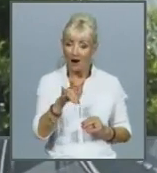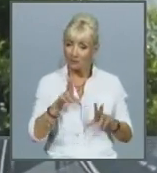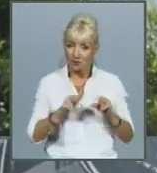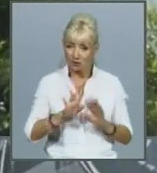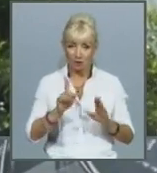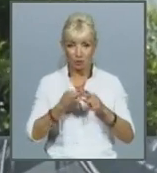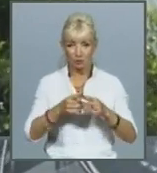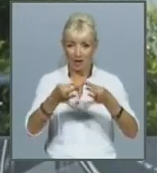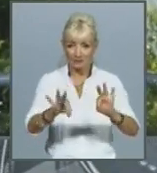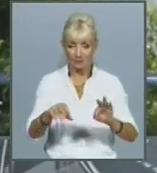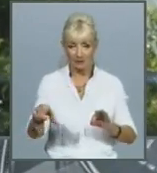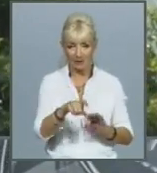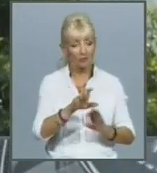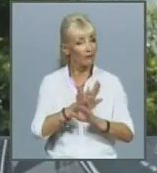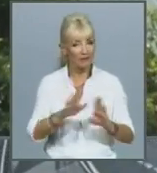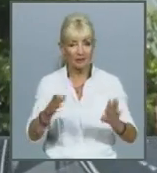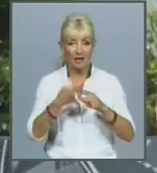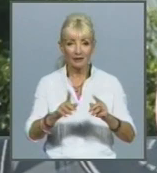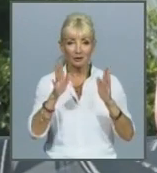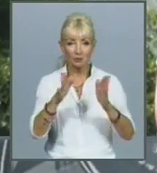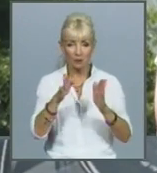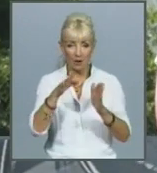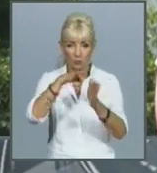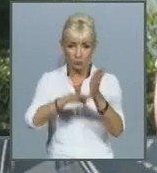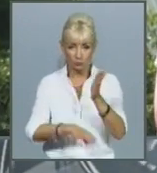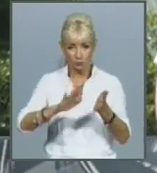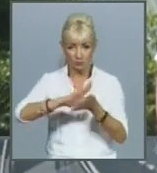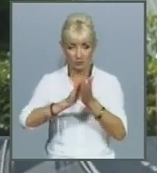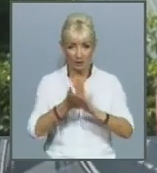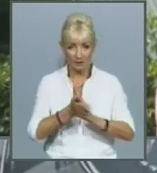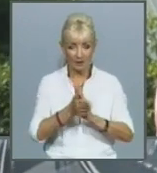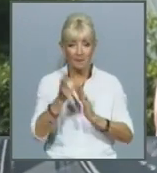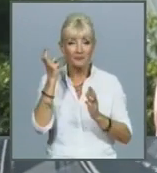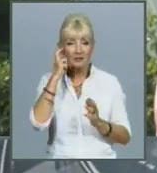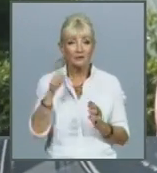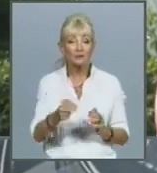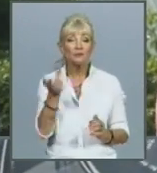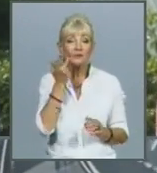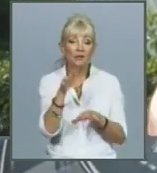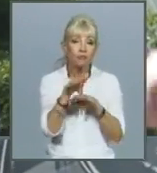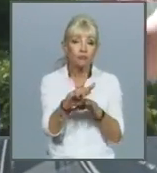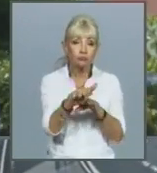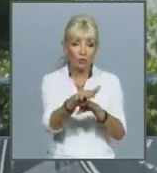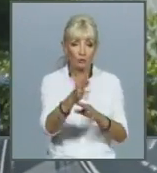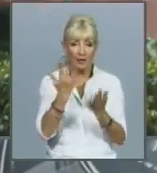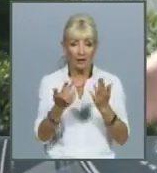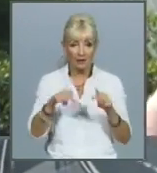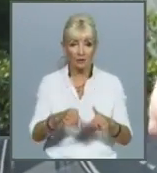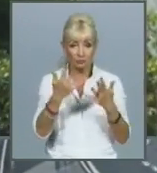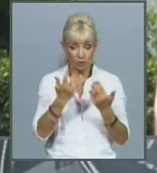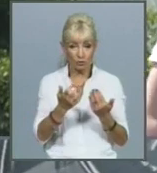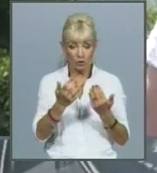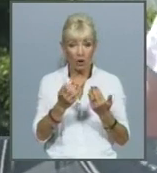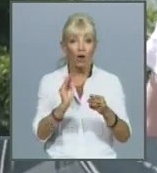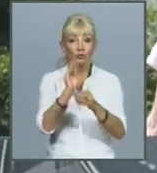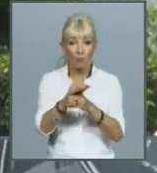это только усугубит, потому что Киевская так, она настолько напряжена, здесь постоянно пробки. Сейчас, если здесь еще открыть движение, тут